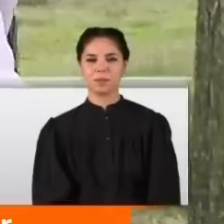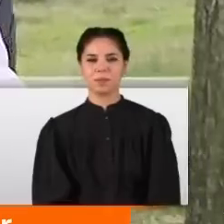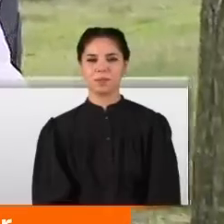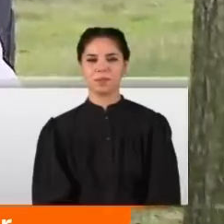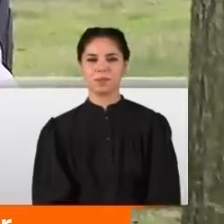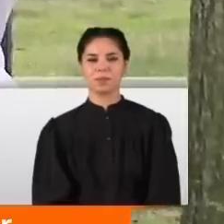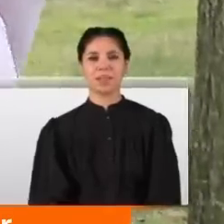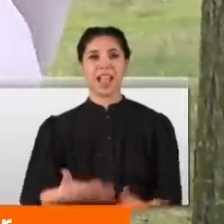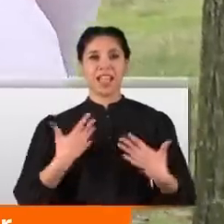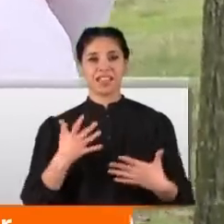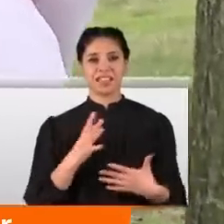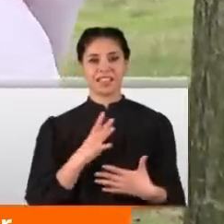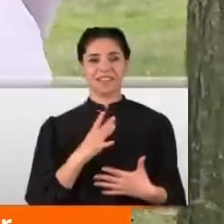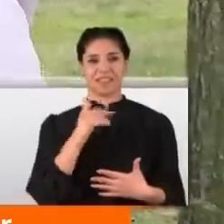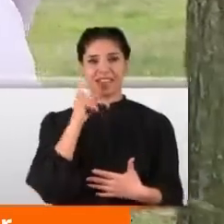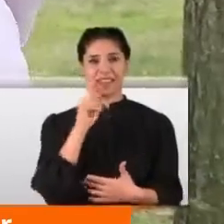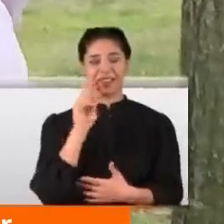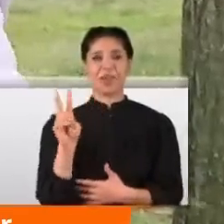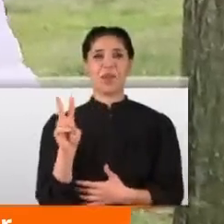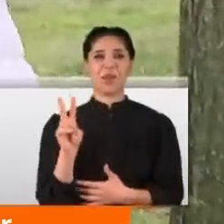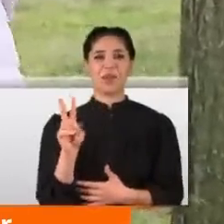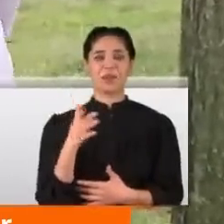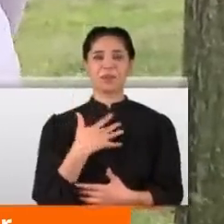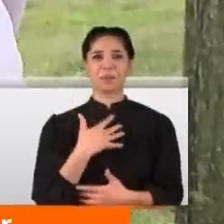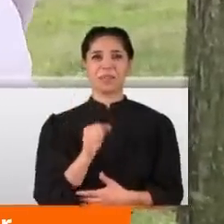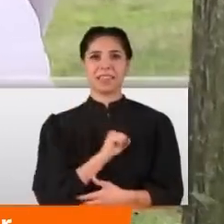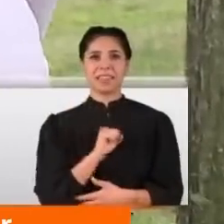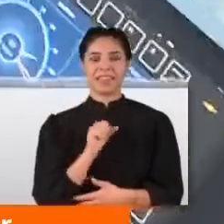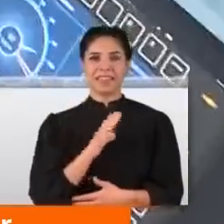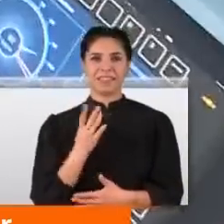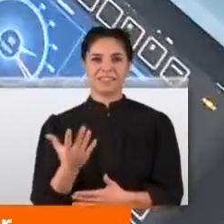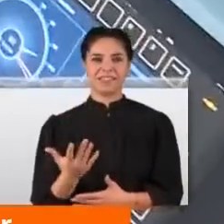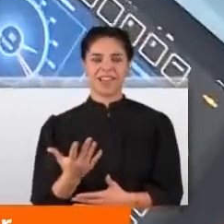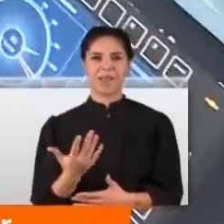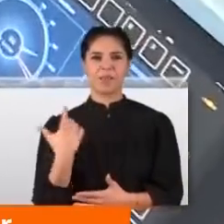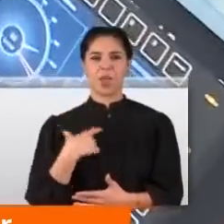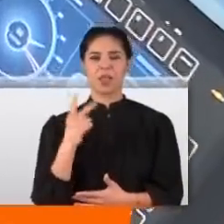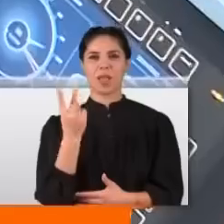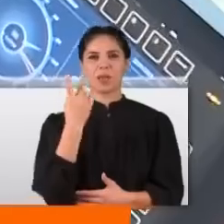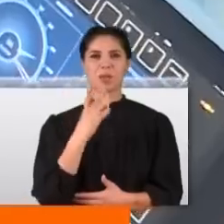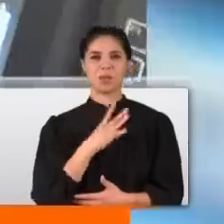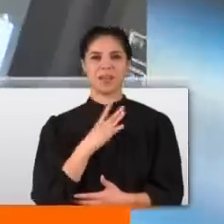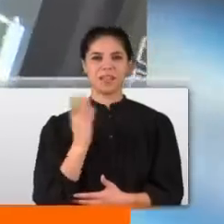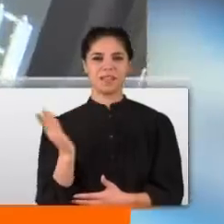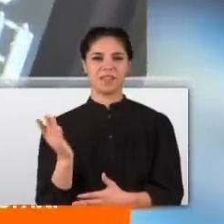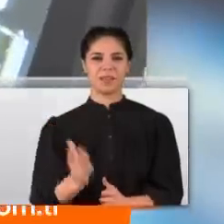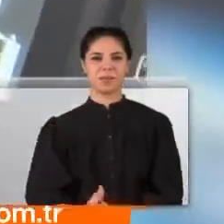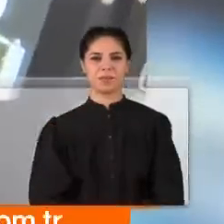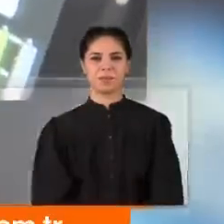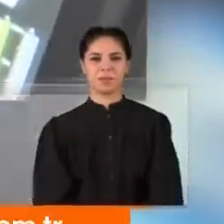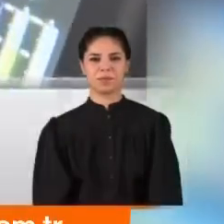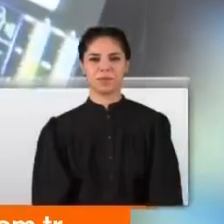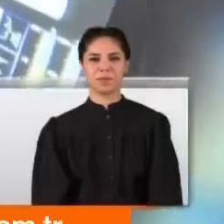Maşallah. Heyecanlıydım. Hele hele ilk gördüğümde kalbim hızlı attı yani. Özel bir sürprizi de vardı Defne'nin.